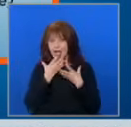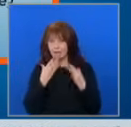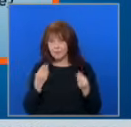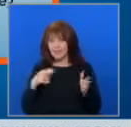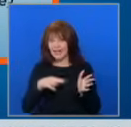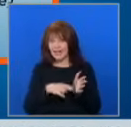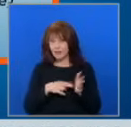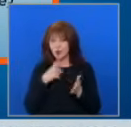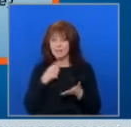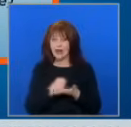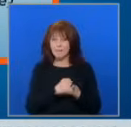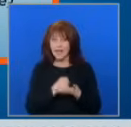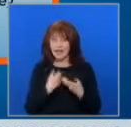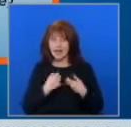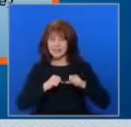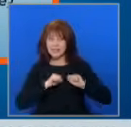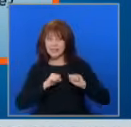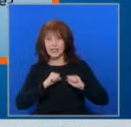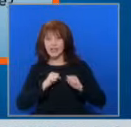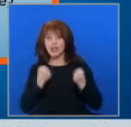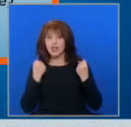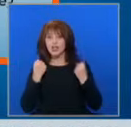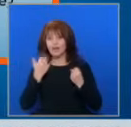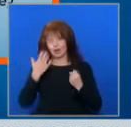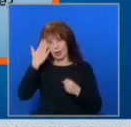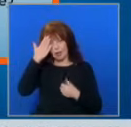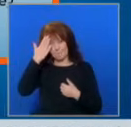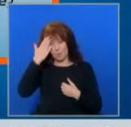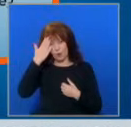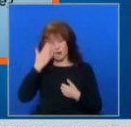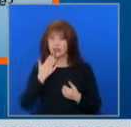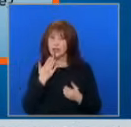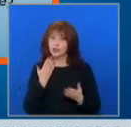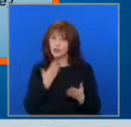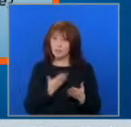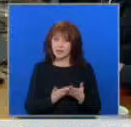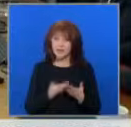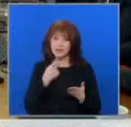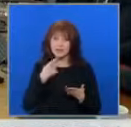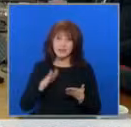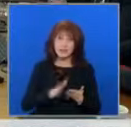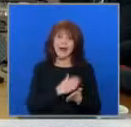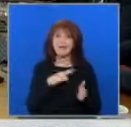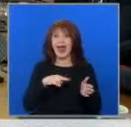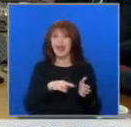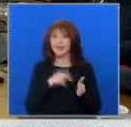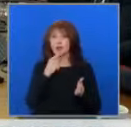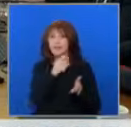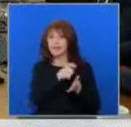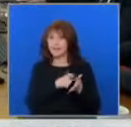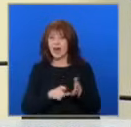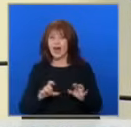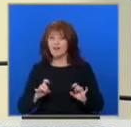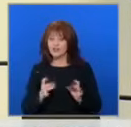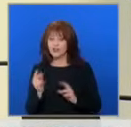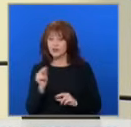е бил застрашен животът на болните. Затова от ДПС ще внесат предложение за отпадане на електронните рецепти. В началото на правителственото